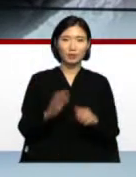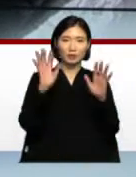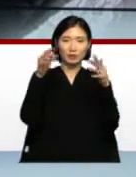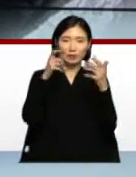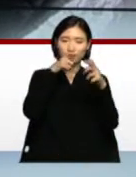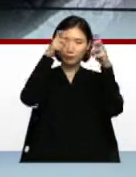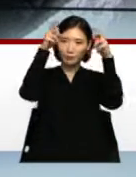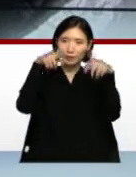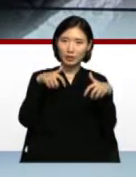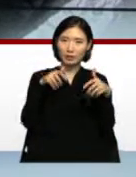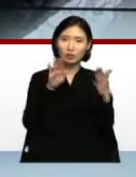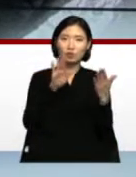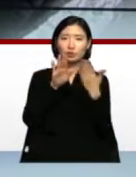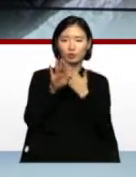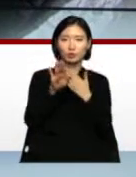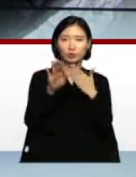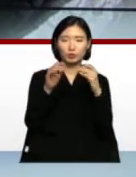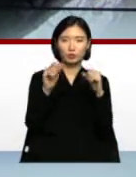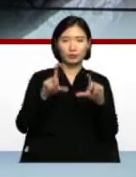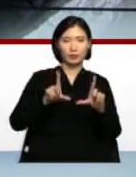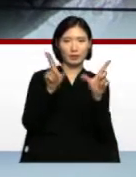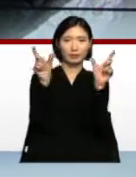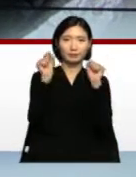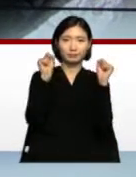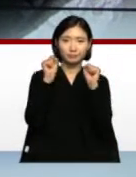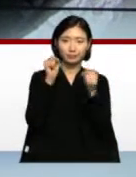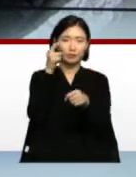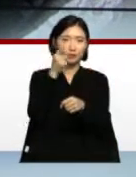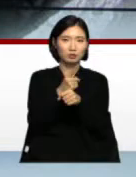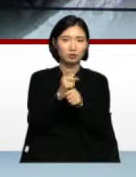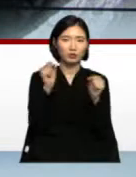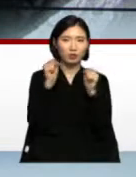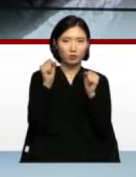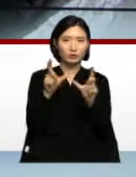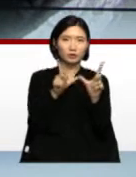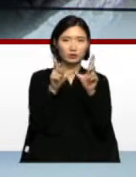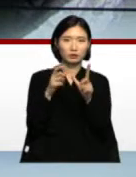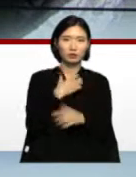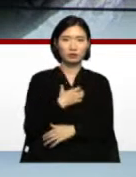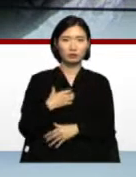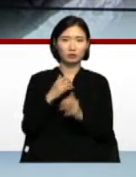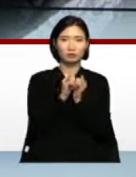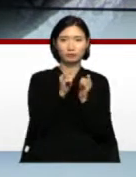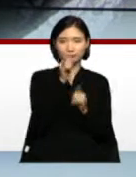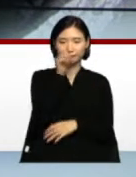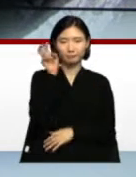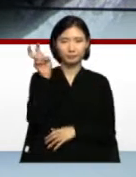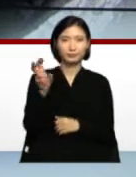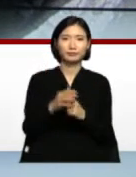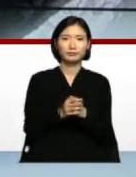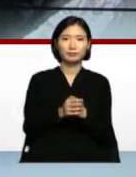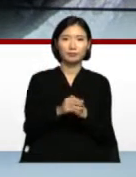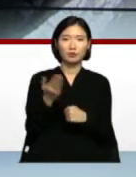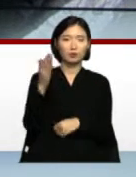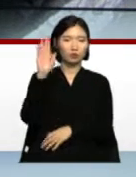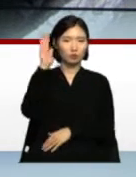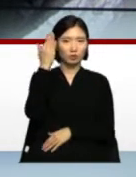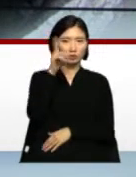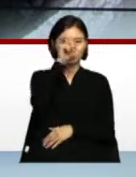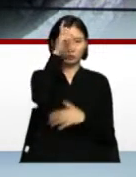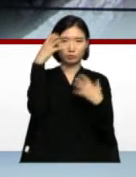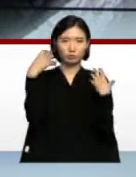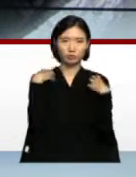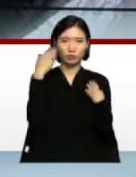가을비가 내린 후 날씨가 부쩍 쌀쌀해졌습니다. 벌써부터 겨울나기를 걱정하는 분들도 있는데요. 그런데 최근